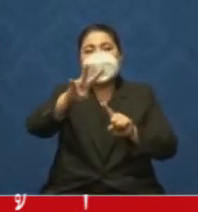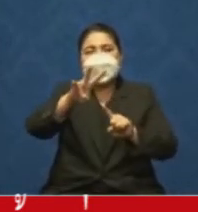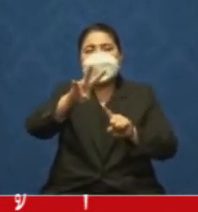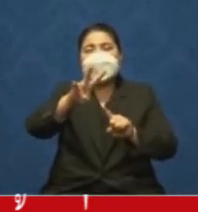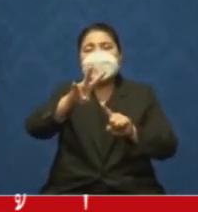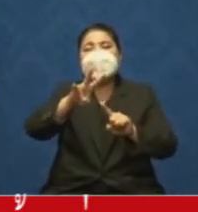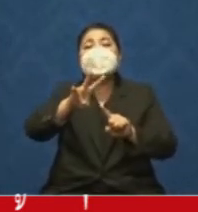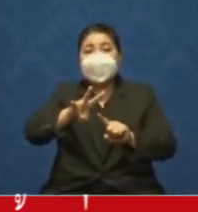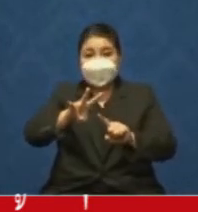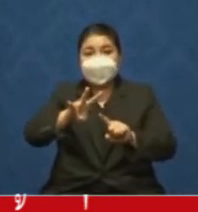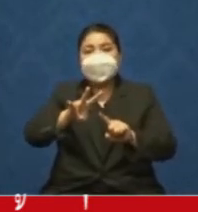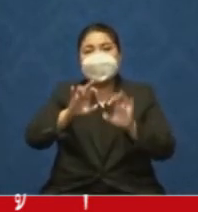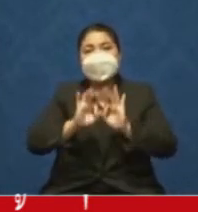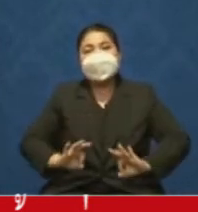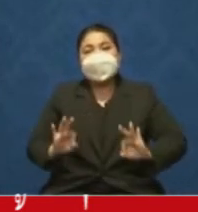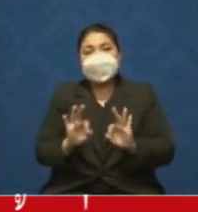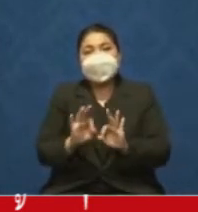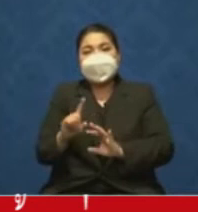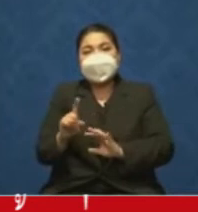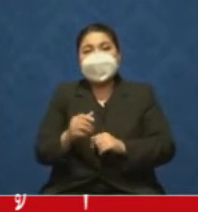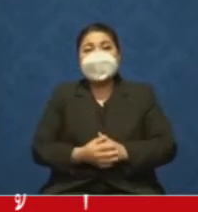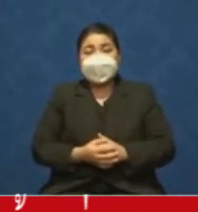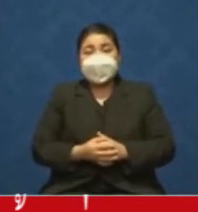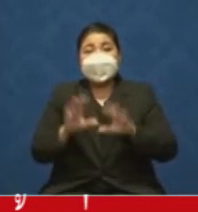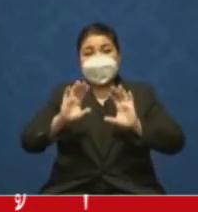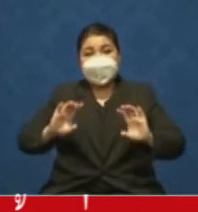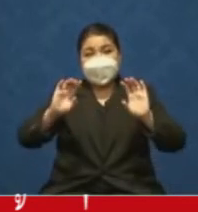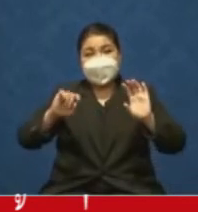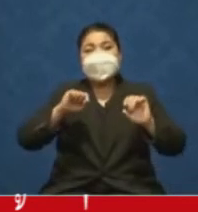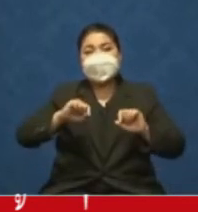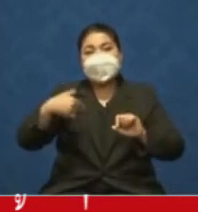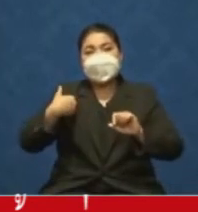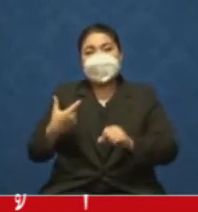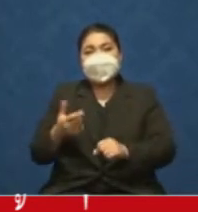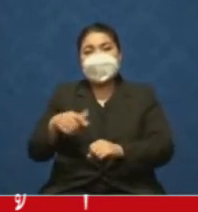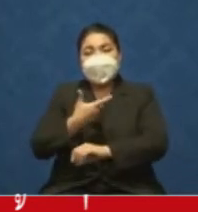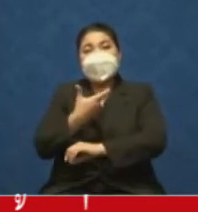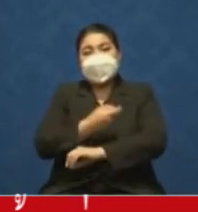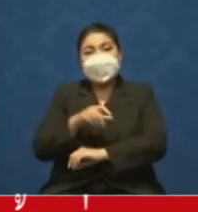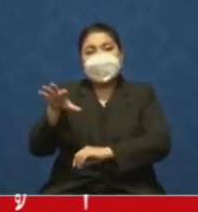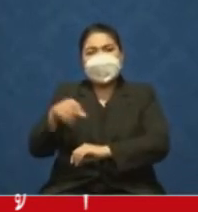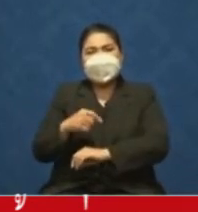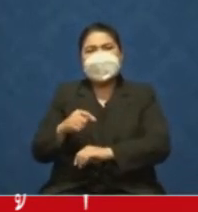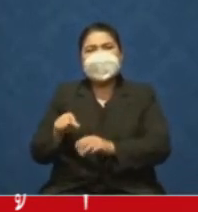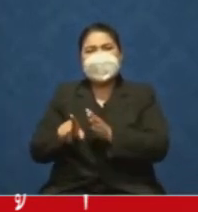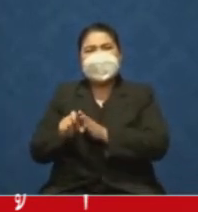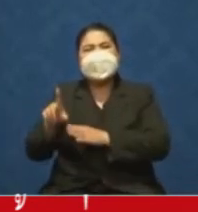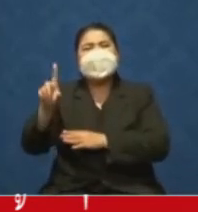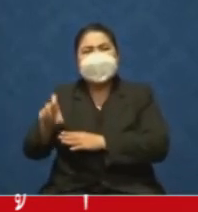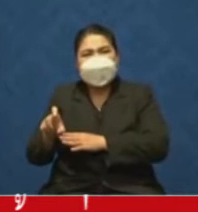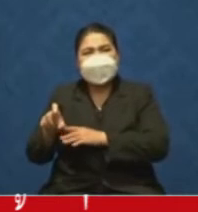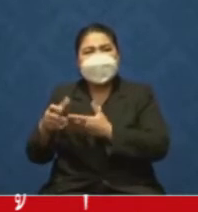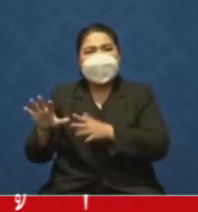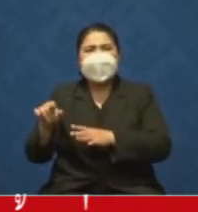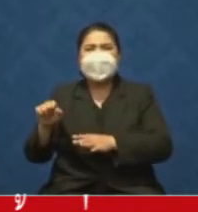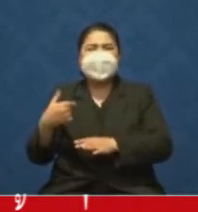สำคัญคือรัฐบาลชุดนี้ได้นำวักซีนเชื้อตายซึ่งเป็นเทคโโยีเก